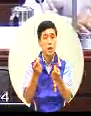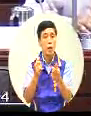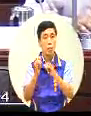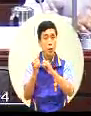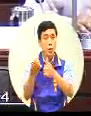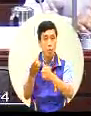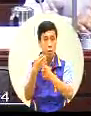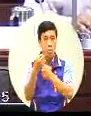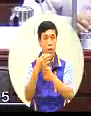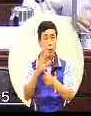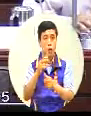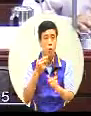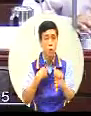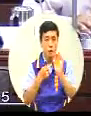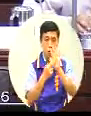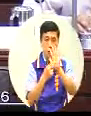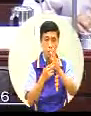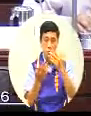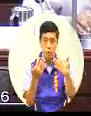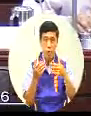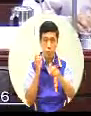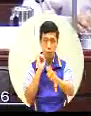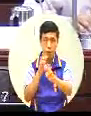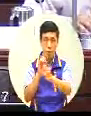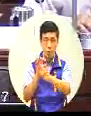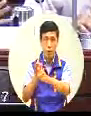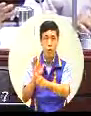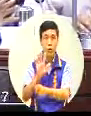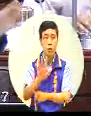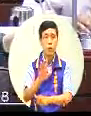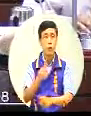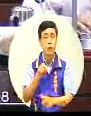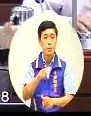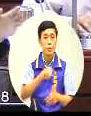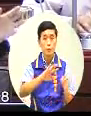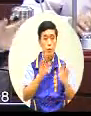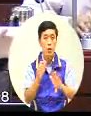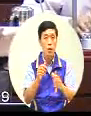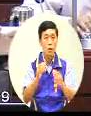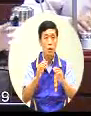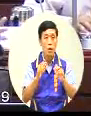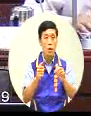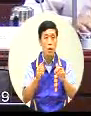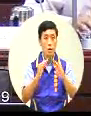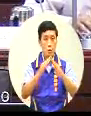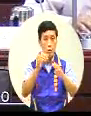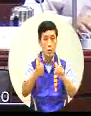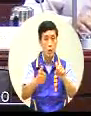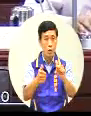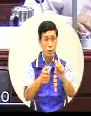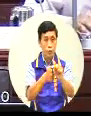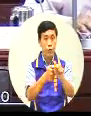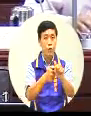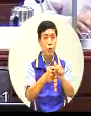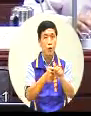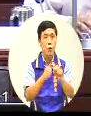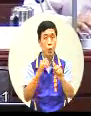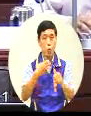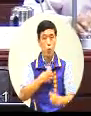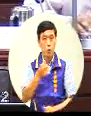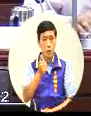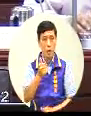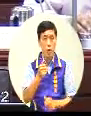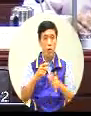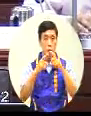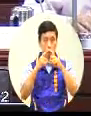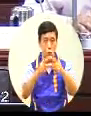点清楚的说明。啊，我当时这个部分啊，我跟吴市长跟各位跟两位议员答复， 啊，如